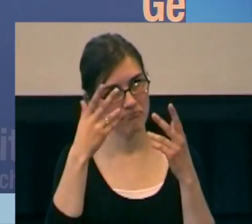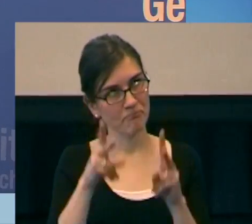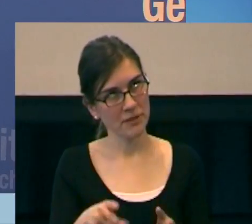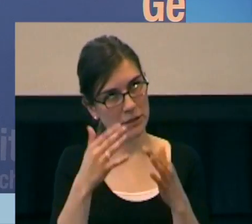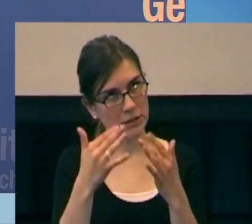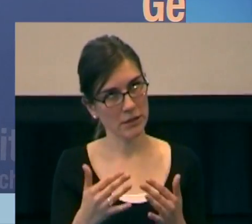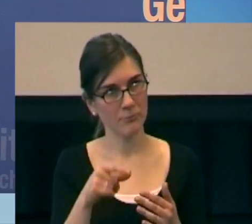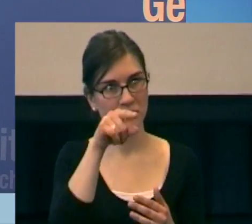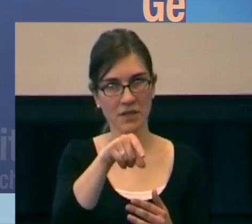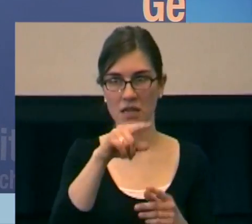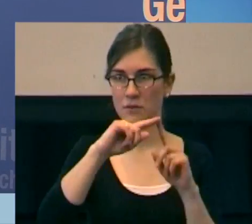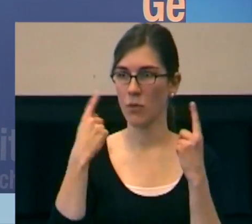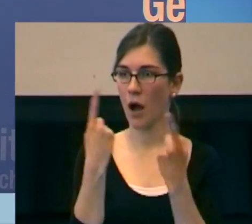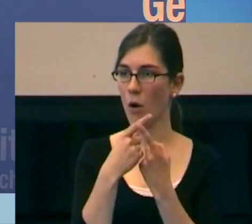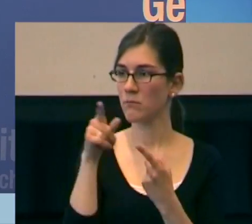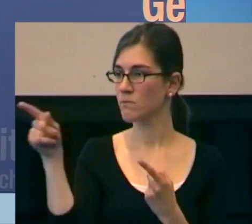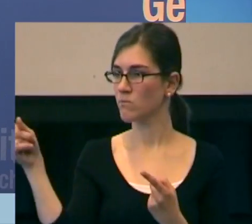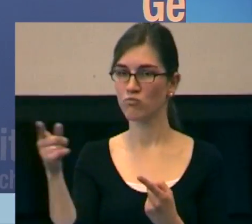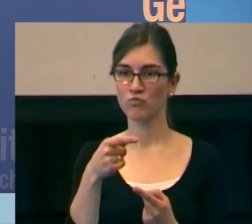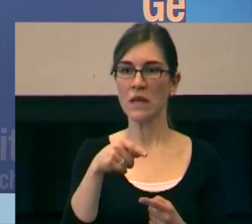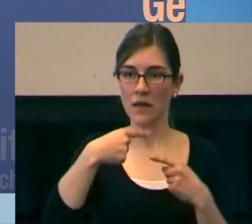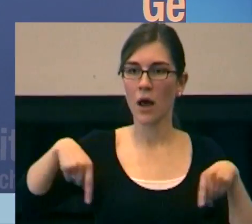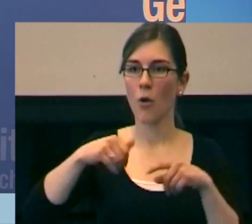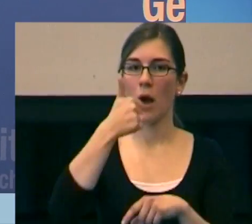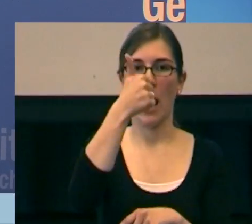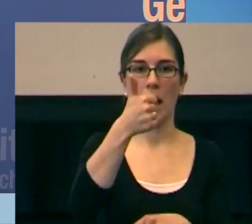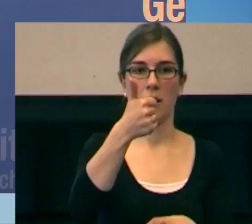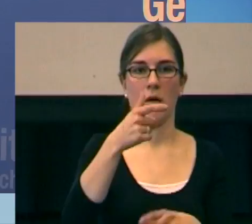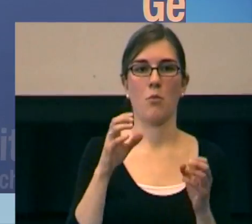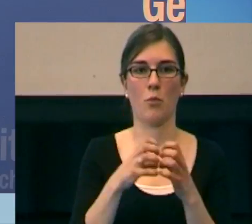in diesem Raum, hier einer wird an Prostata-Krebs sterben.